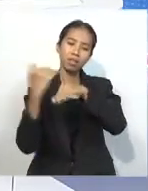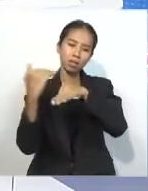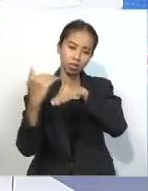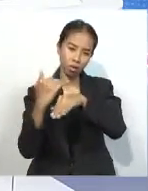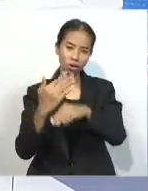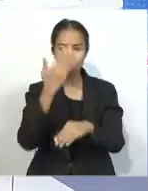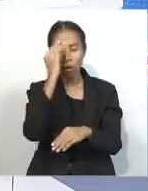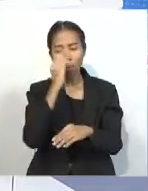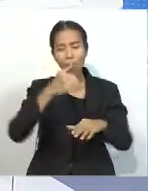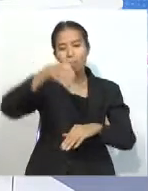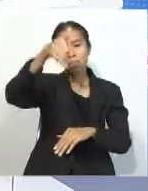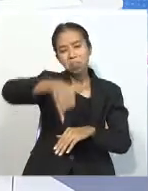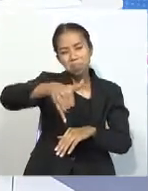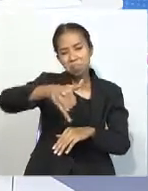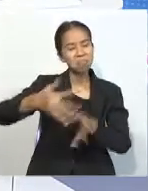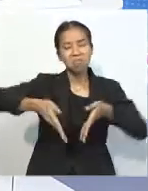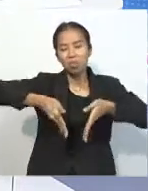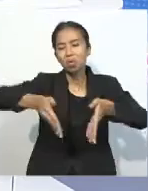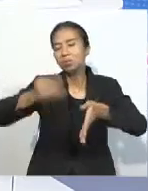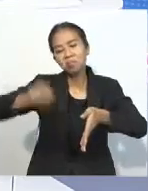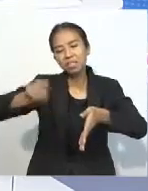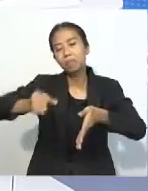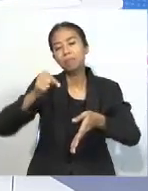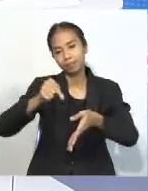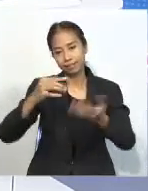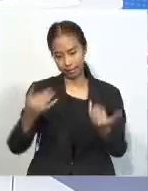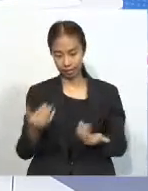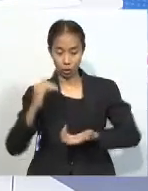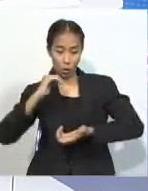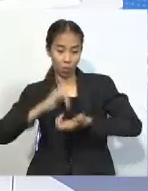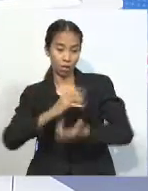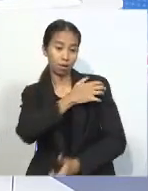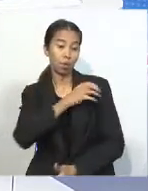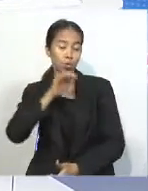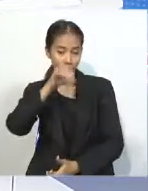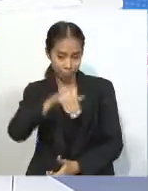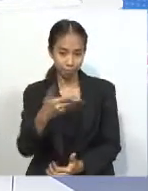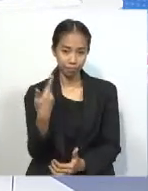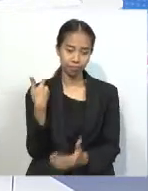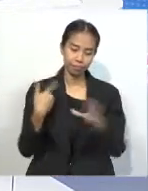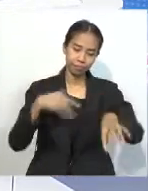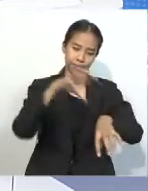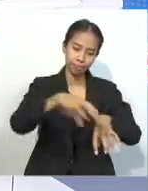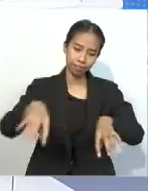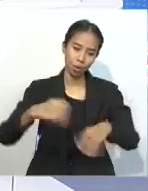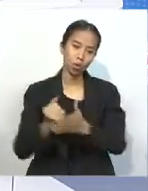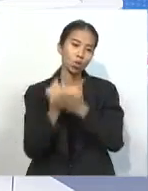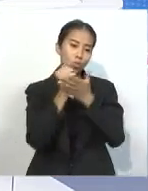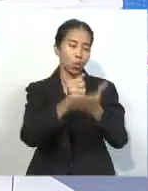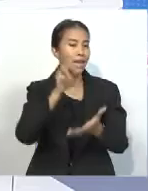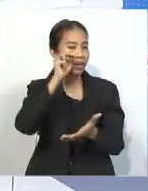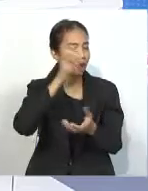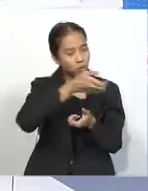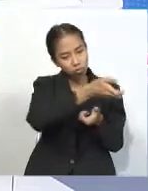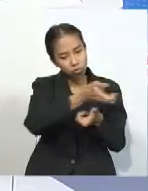ที่อยู่สภาพอากาศโล่งๆแบบนั้นนะคะนอกจากความร่วมมือของกรุงเทพมหานครกับหน่วยงานต่างๆในการเข้าไปฉีดน้ำแล้วก็ต้อง